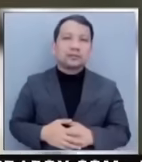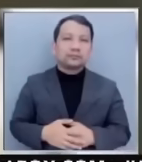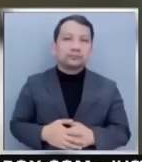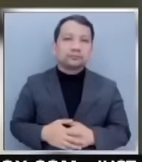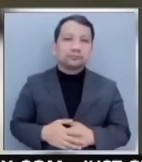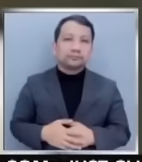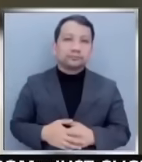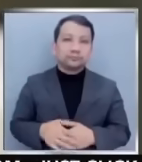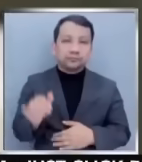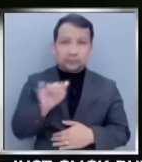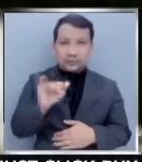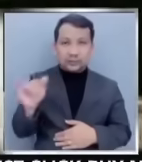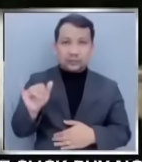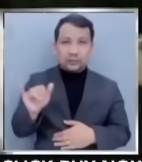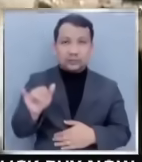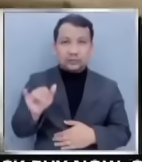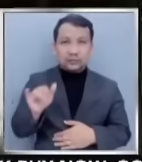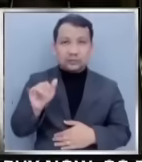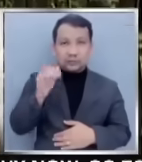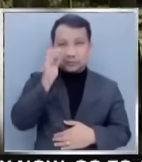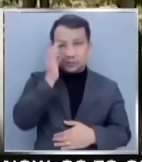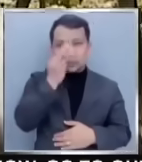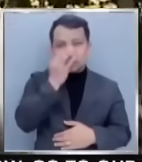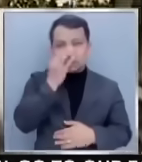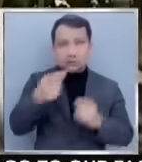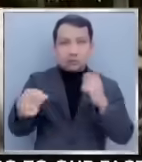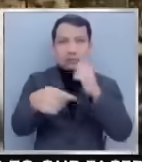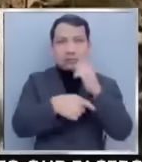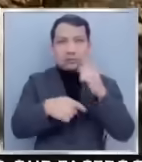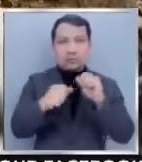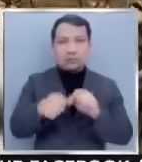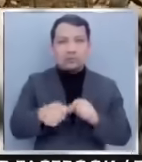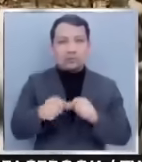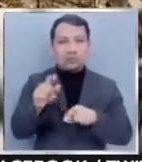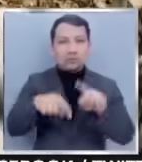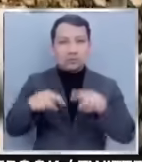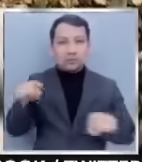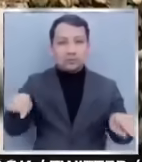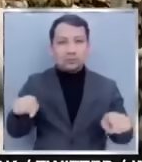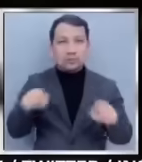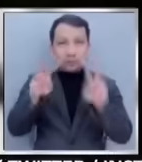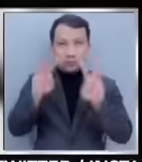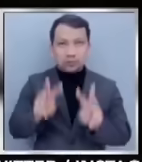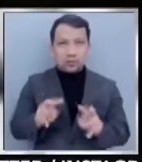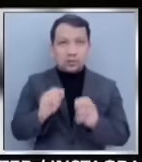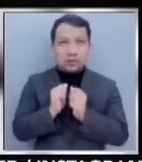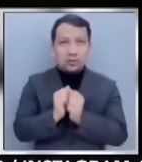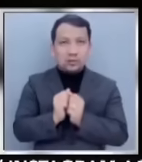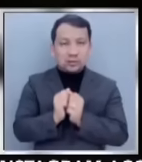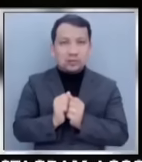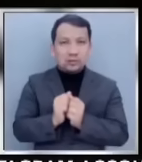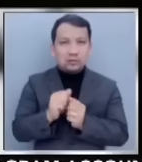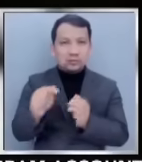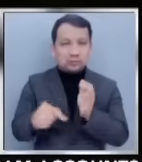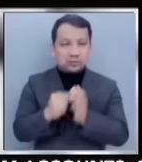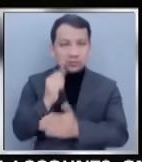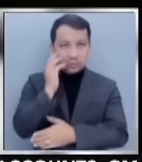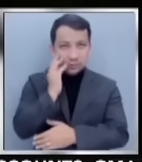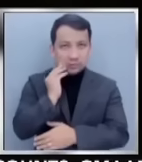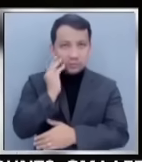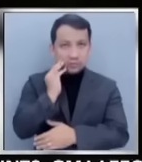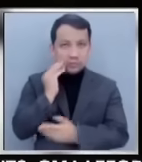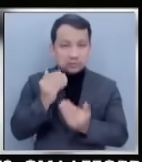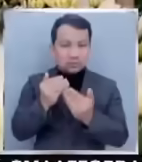Maging mga cut flower farmers dito sa Benguet ay apektado ng paiba-ibang panahon. Kasama na nga rito ang minsang nararanasan nilang tuloy-tuloy